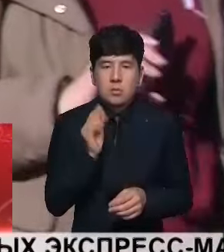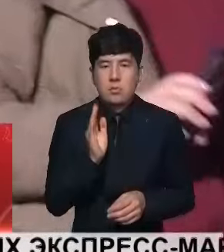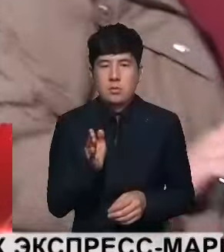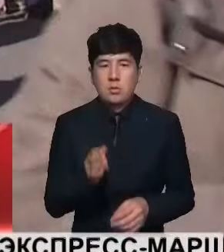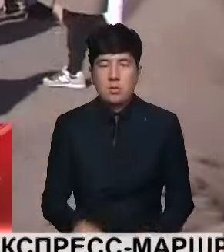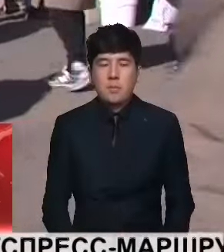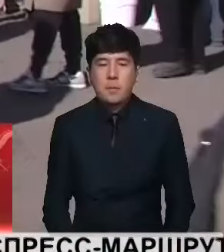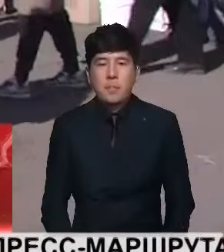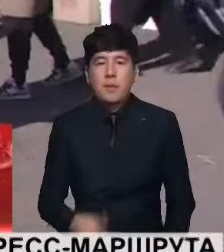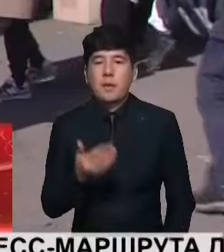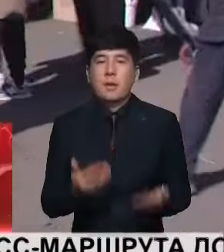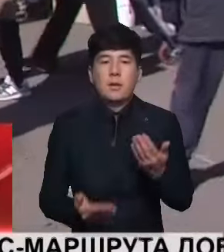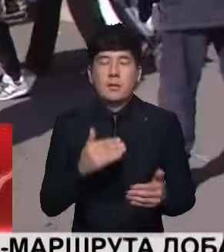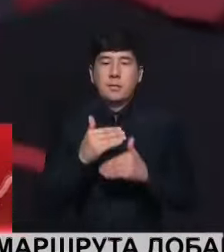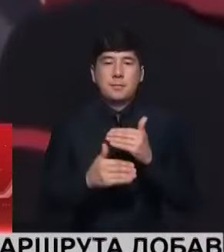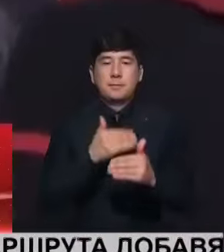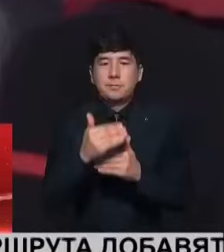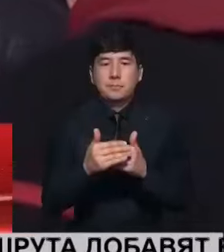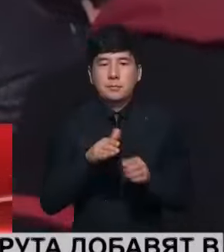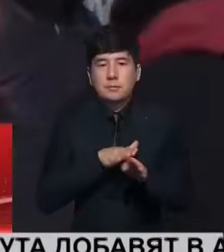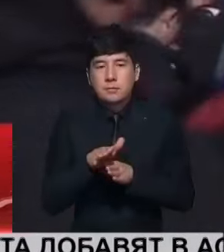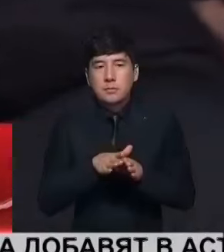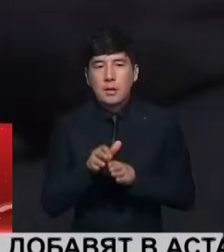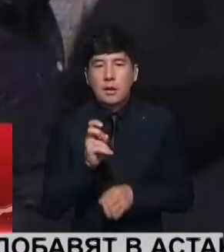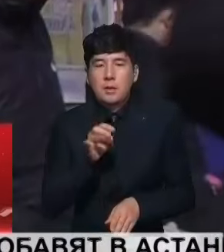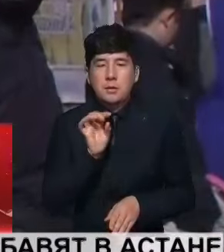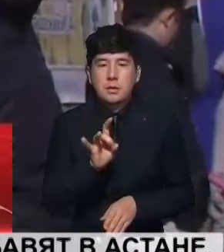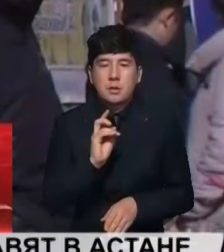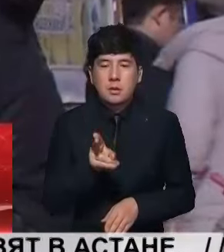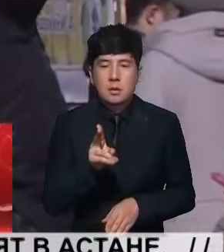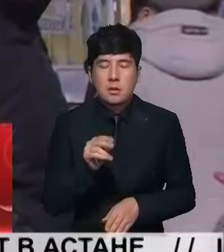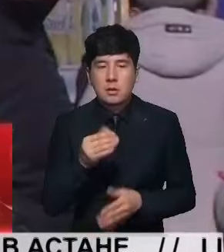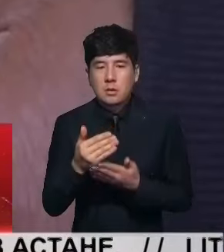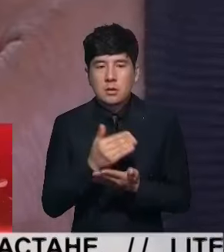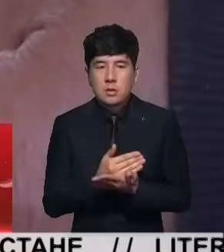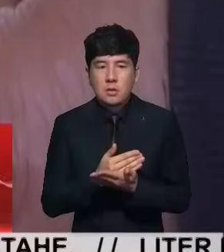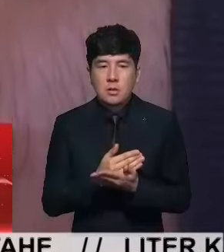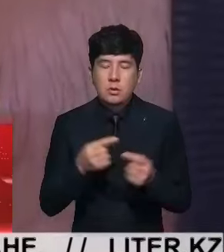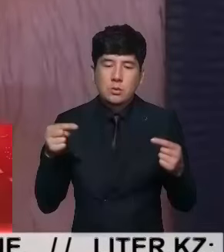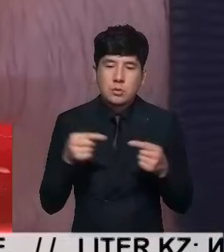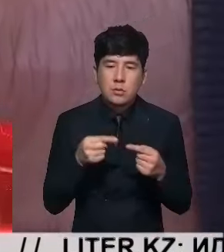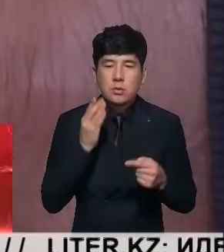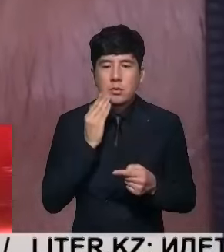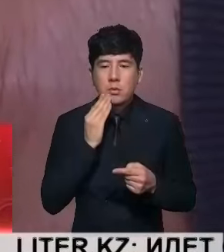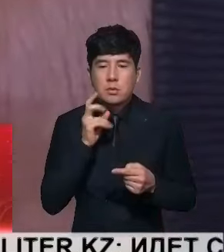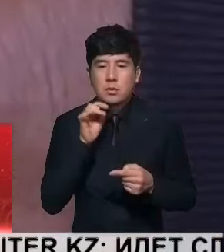рост цен произойдет, то в планах правительства устраивать ярмарки в крупных городах и делать завозы. Скачки цен возможны, но они